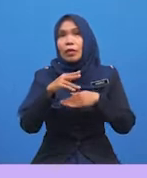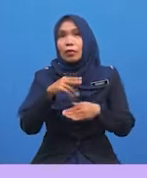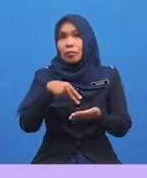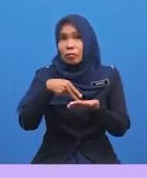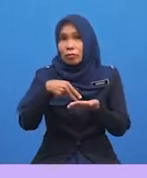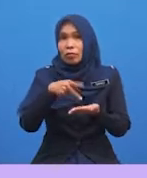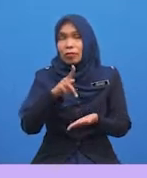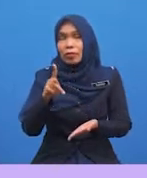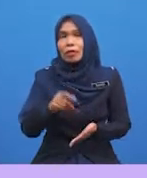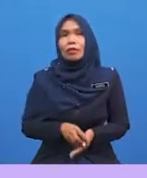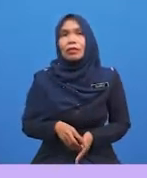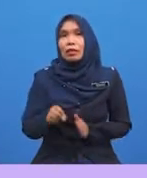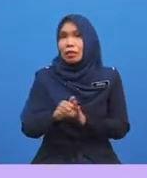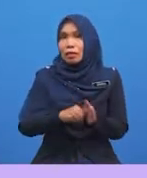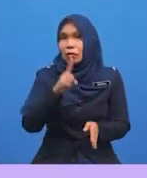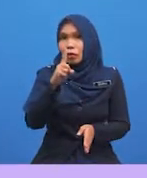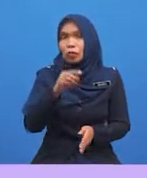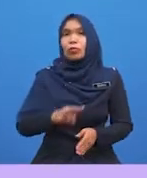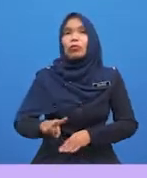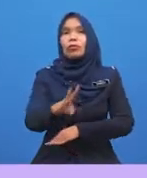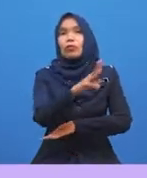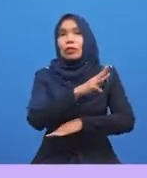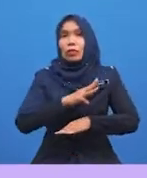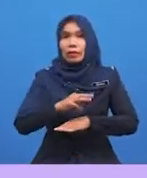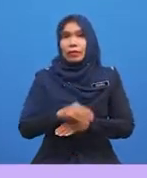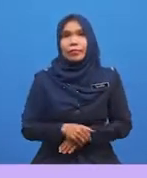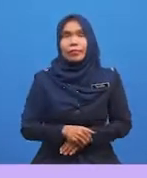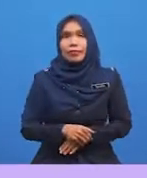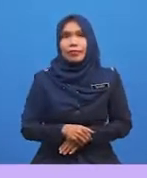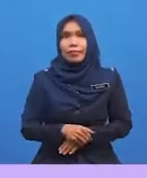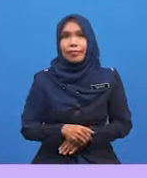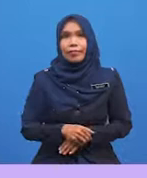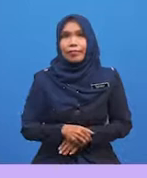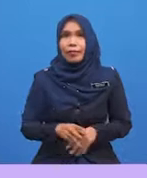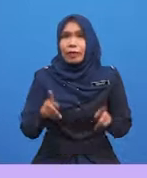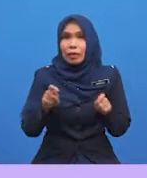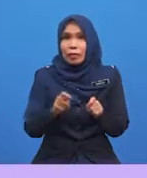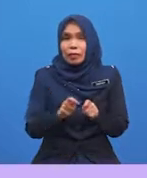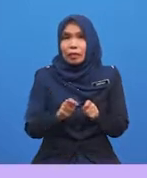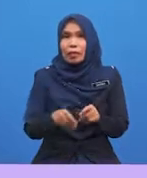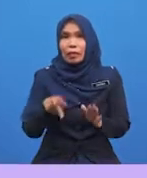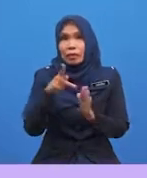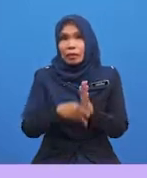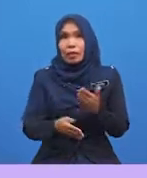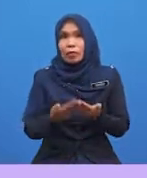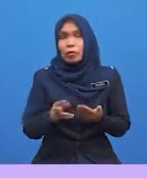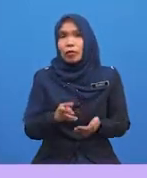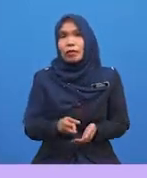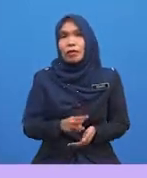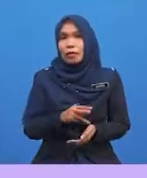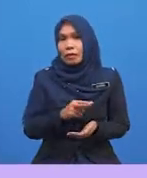sesuatu kawasan. Kawasan yang mempunyai kemudahan seperti kemudahan air,